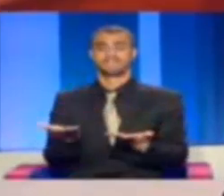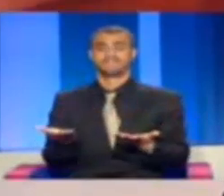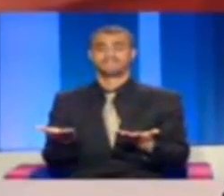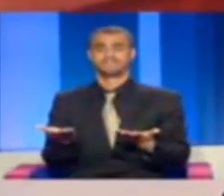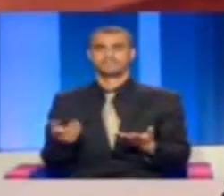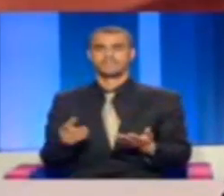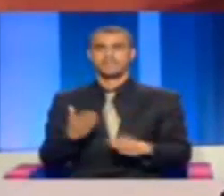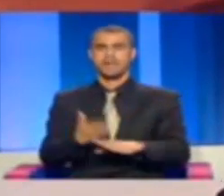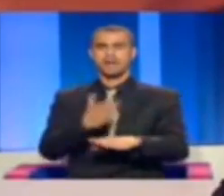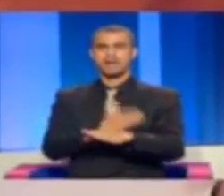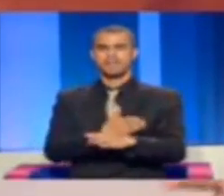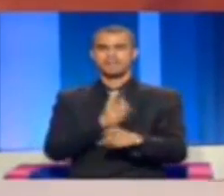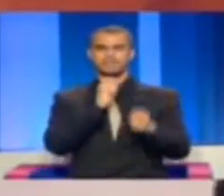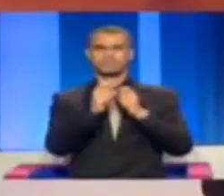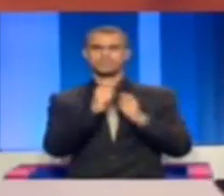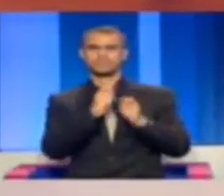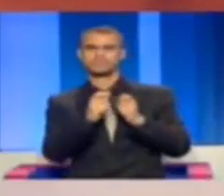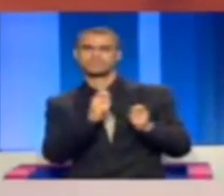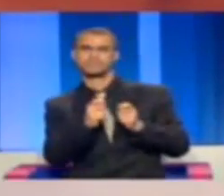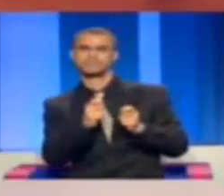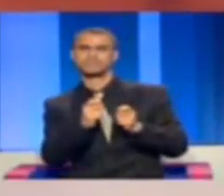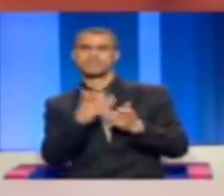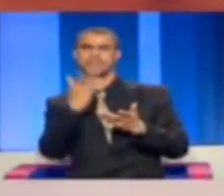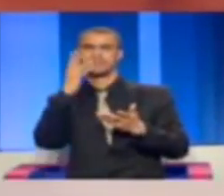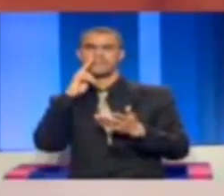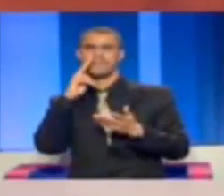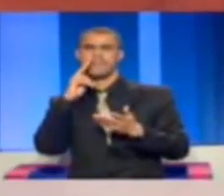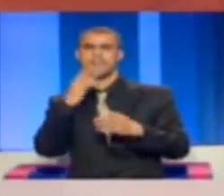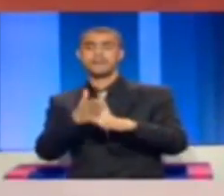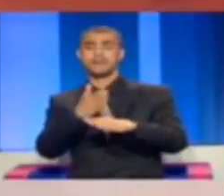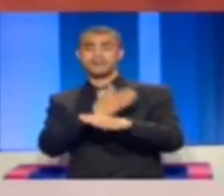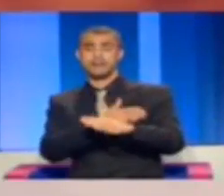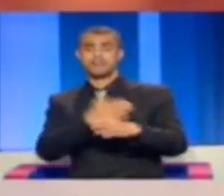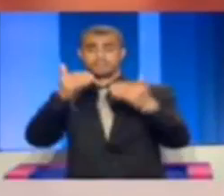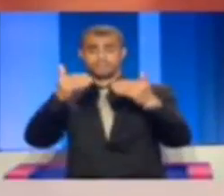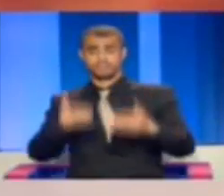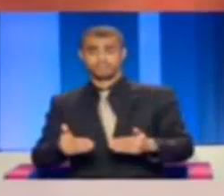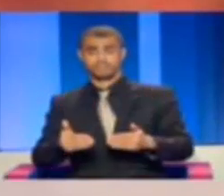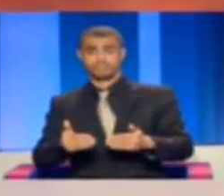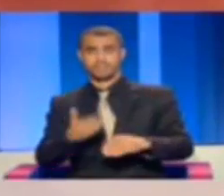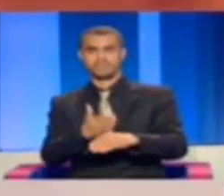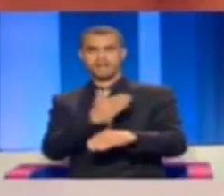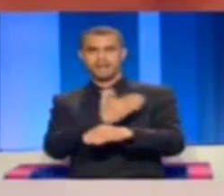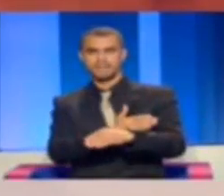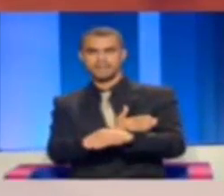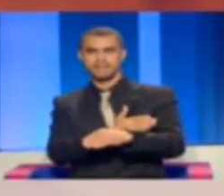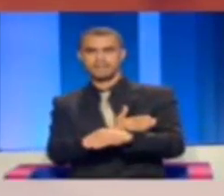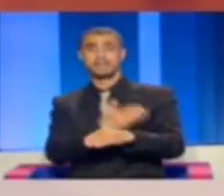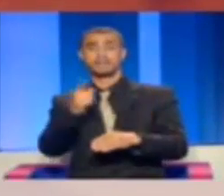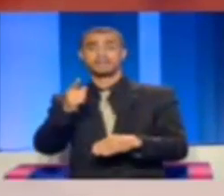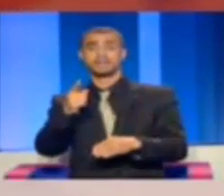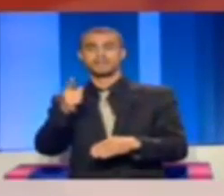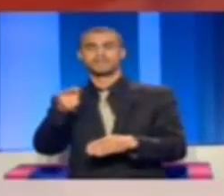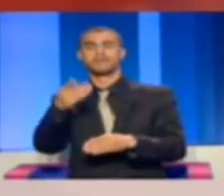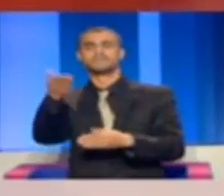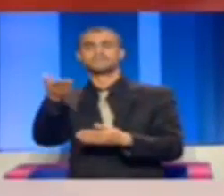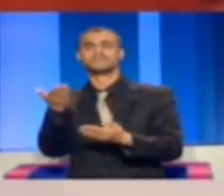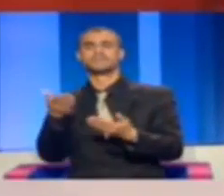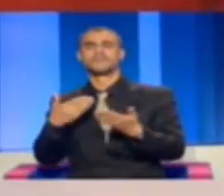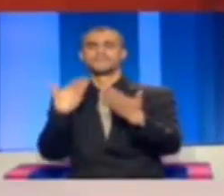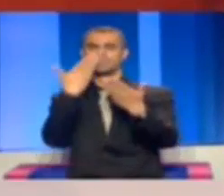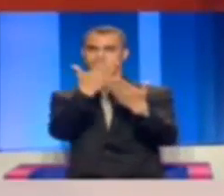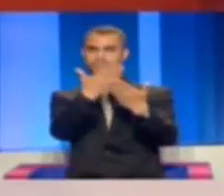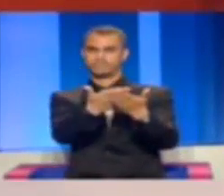ما دمنا نتحدث عن او قبل ان نتحدث عن انواع ومستويات للصمم وقبل التوقف عند احتمالات الشفاء في